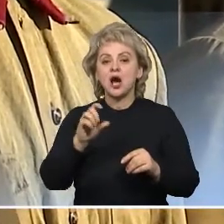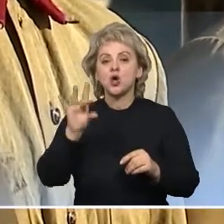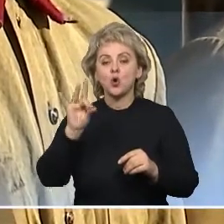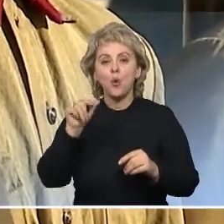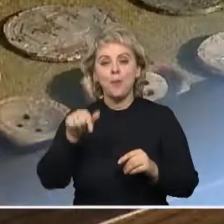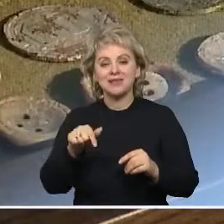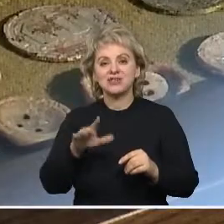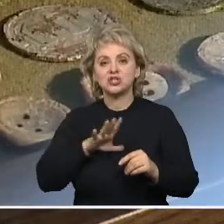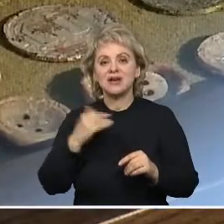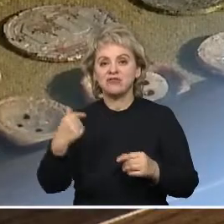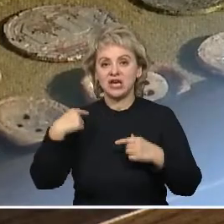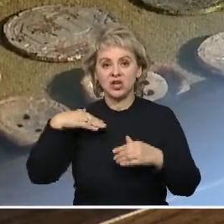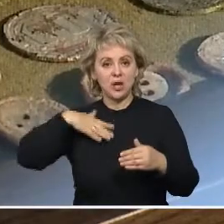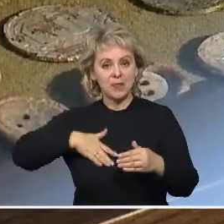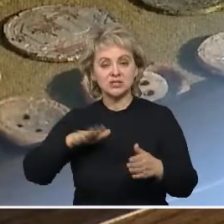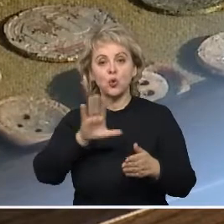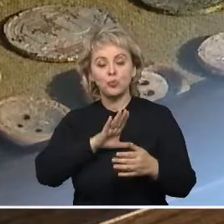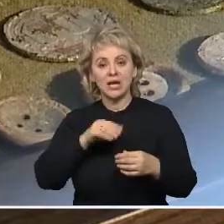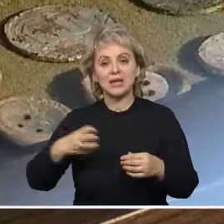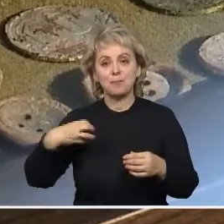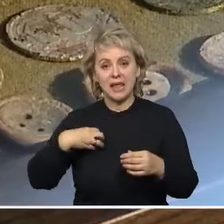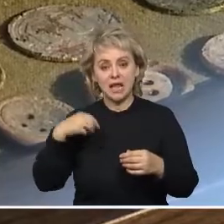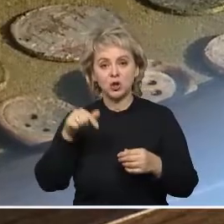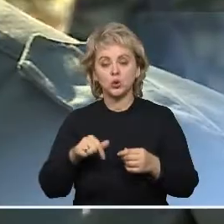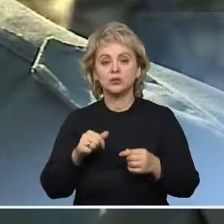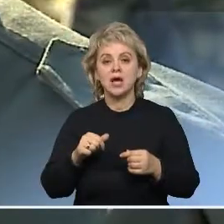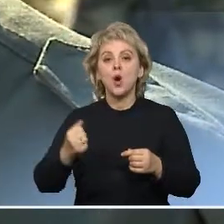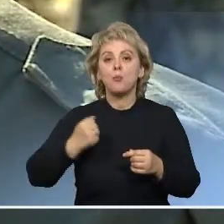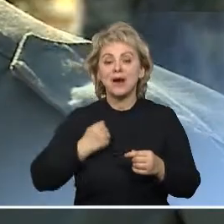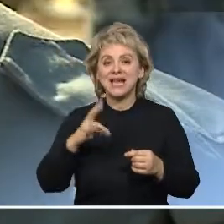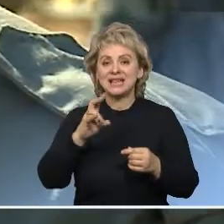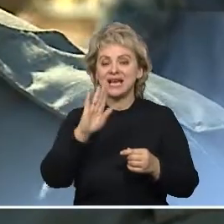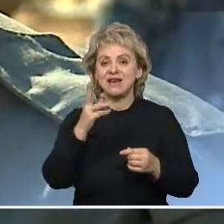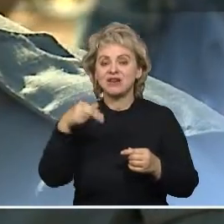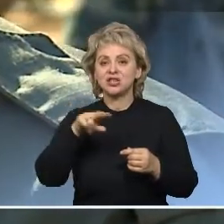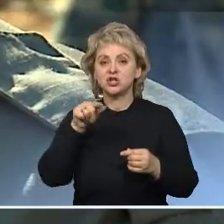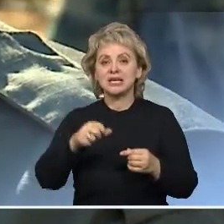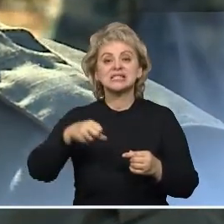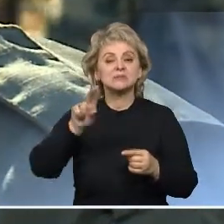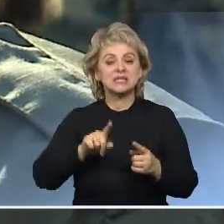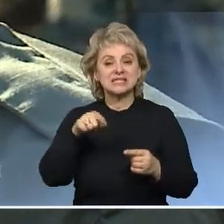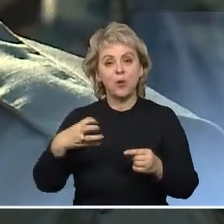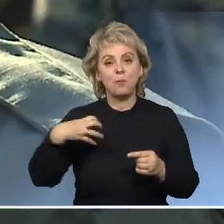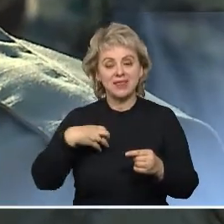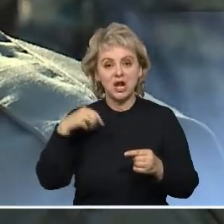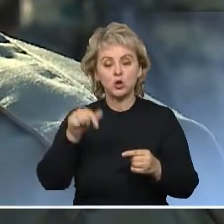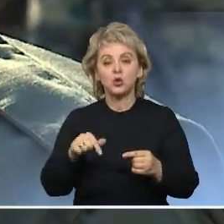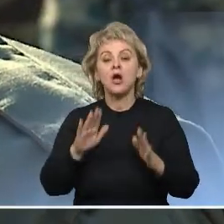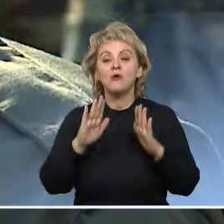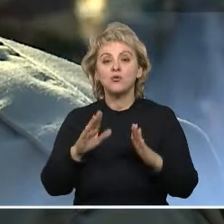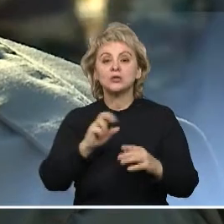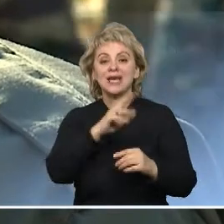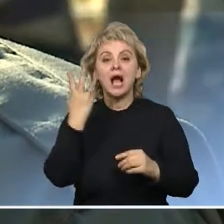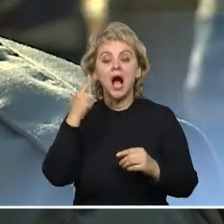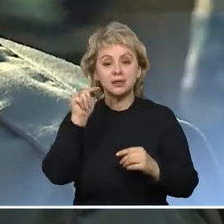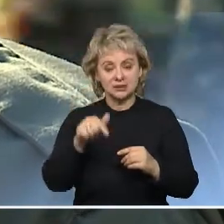в гимнастерке находился медальон бойца НКВД, специфический медальон. Вот, и